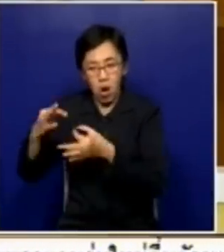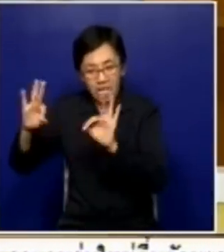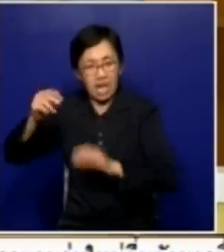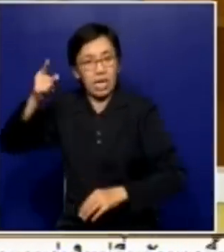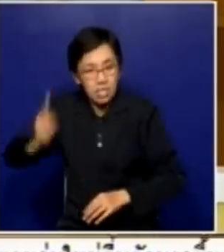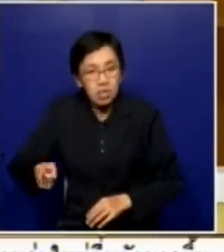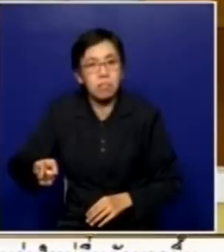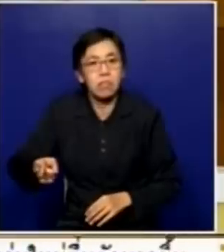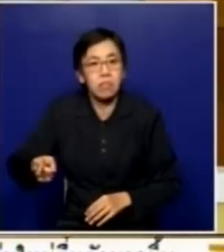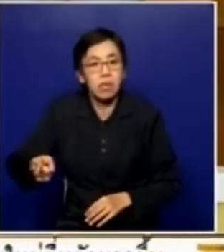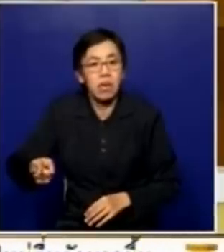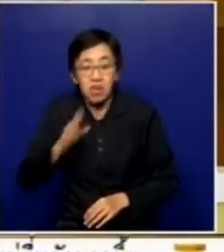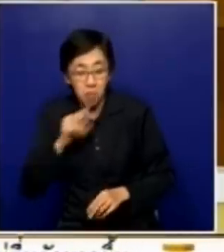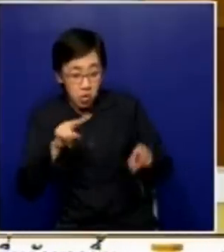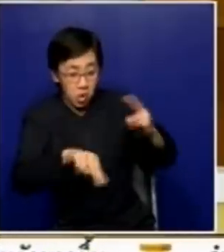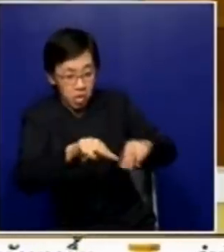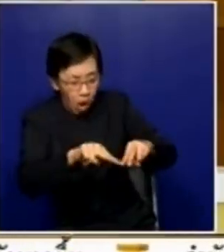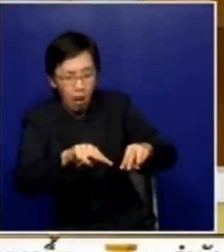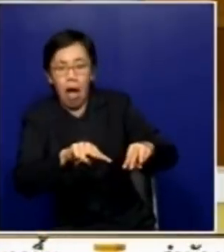จากคนที่เขาจะต้องไปใช้อนจตดสอบ